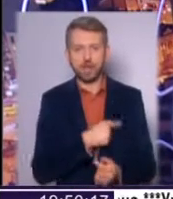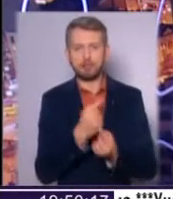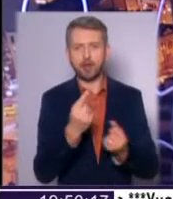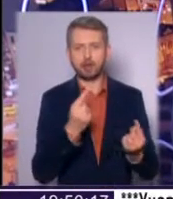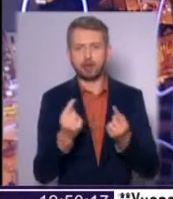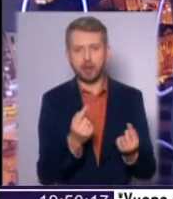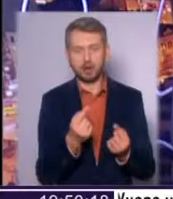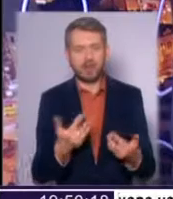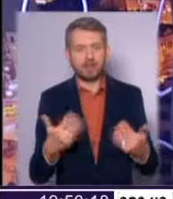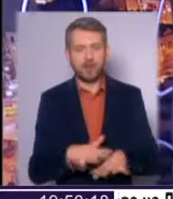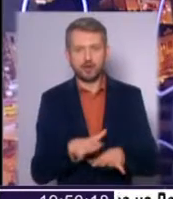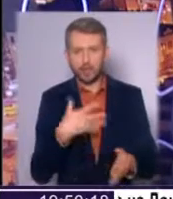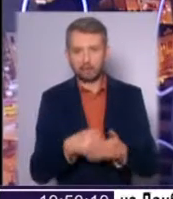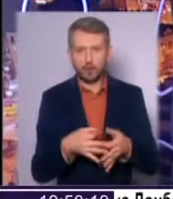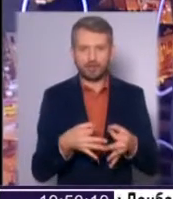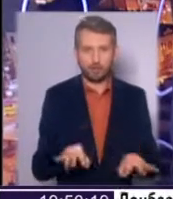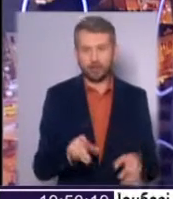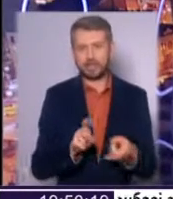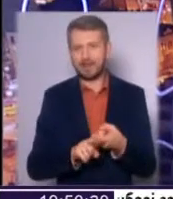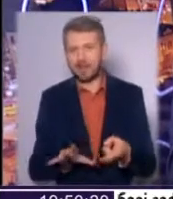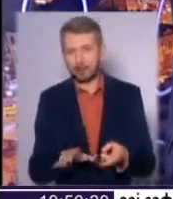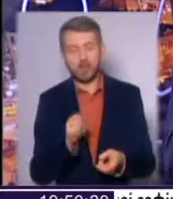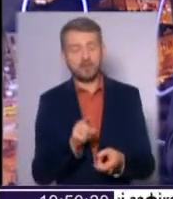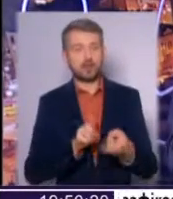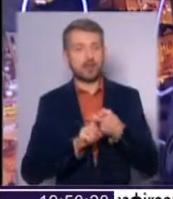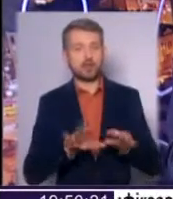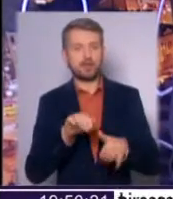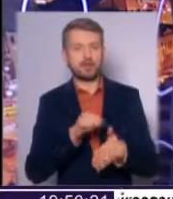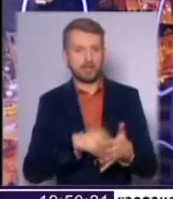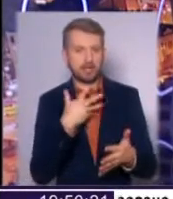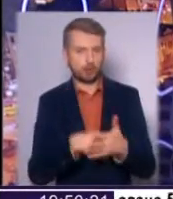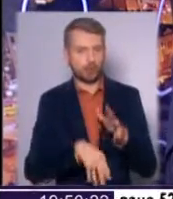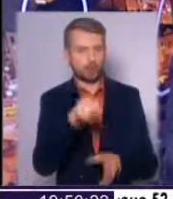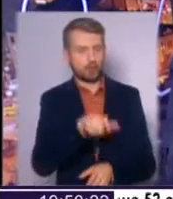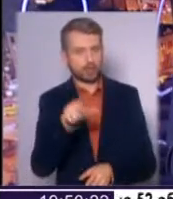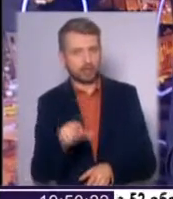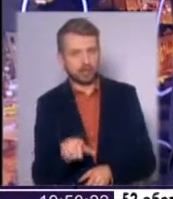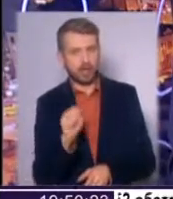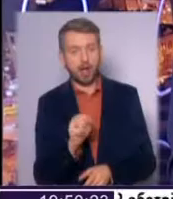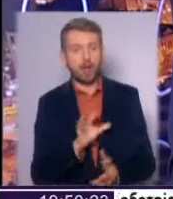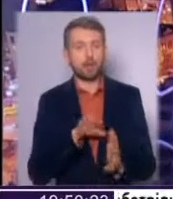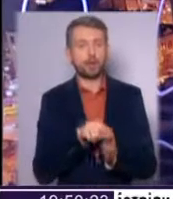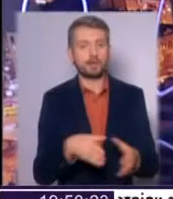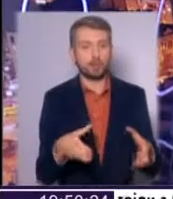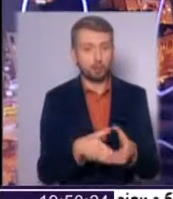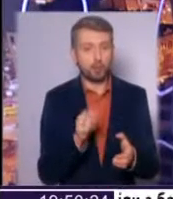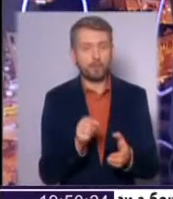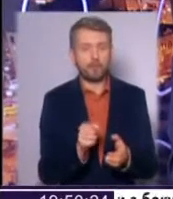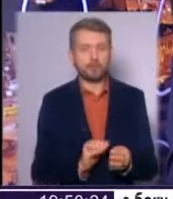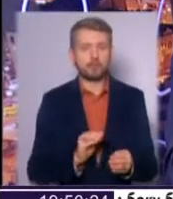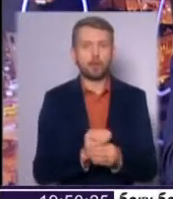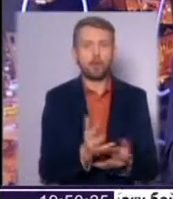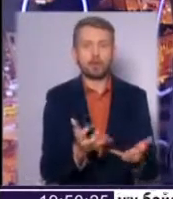не втрачає своєї свободи і незалежності, він залежить лише від своїх виборців, а входячи в цю групу, він отримує